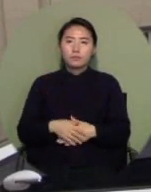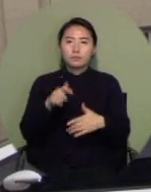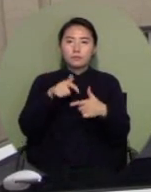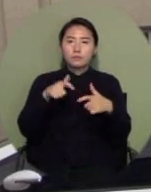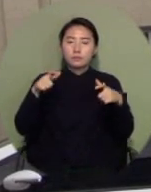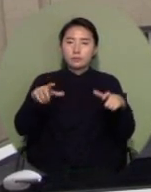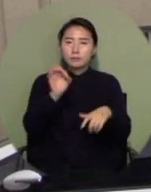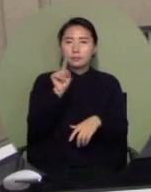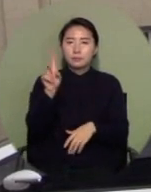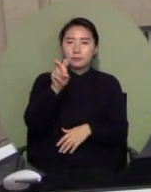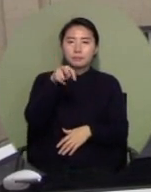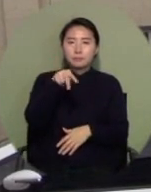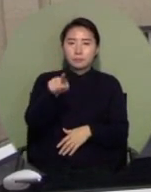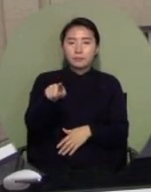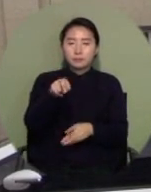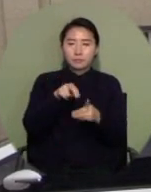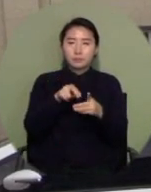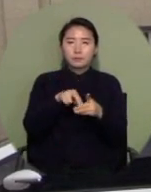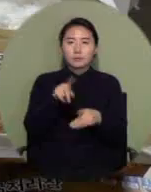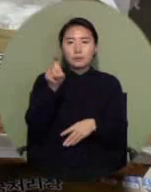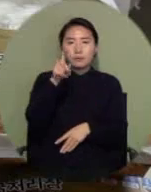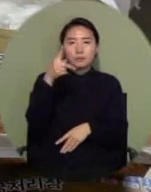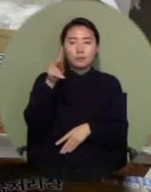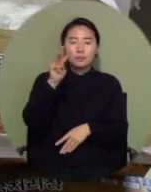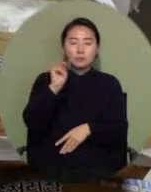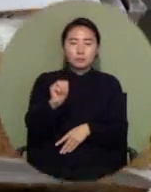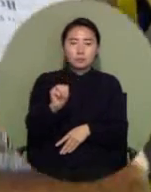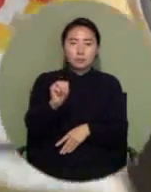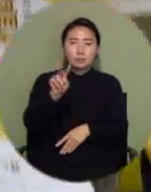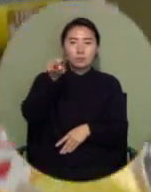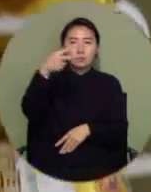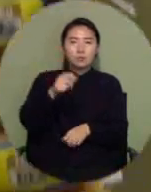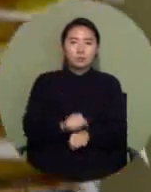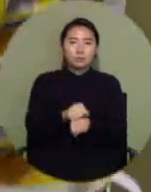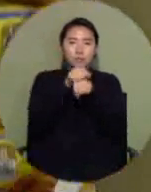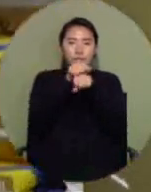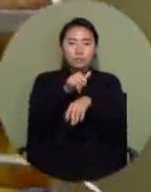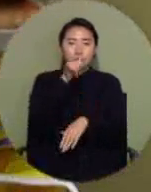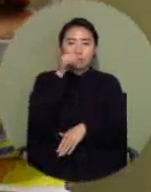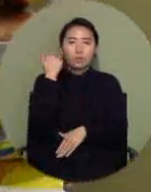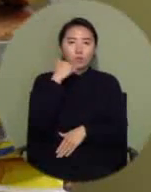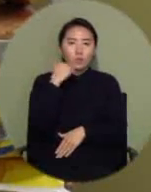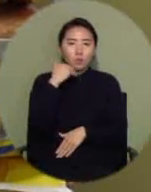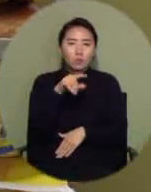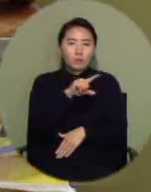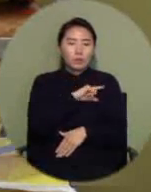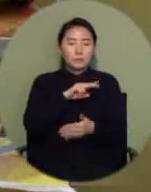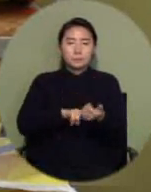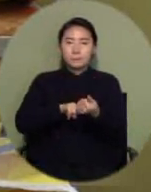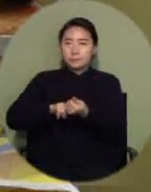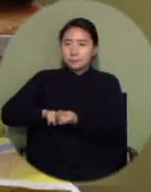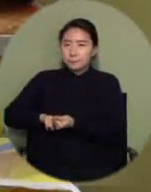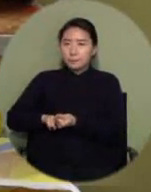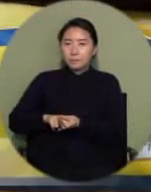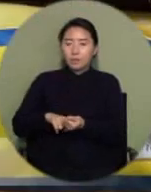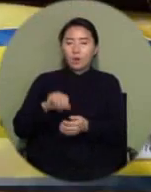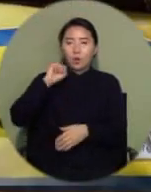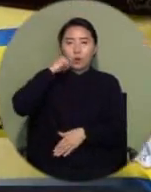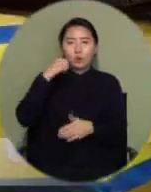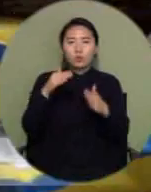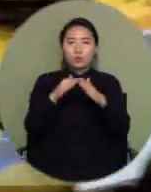강동구 암사일동 주민센터에 10kg 들이쌀 200포대가 쌓였습니다. 누군가 이름을 밝히지 않은 채 어려운